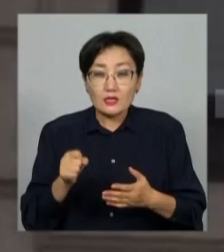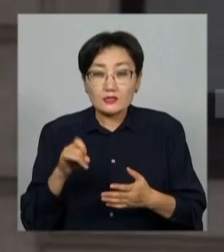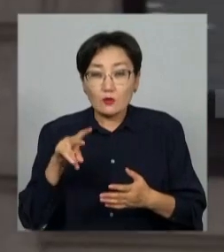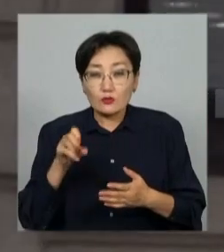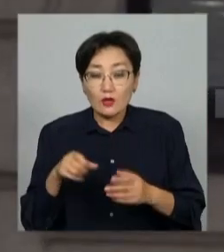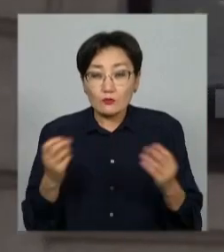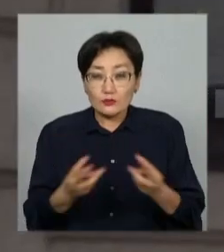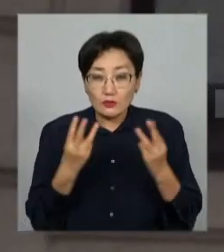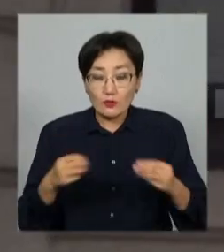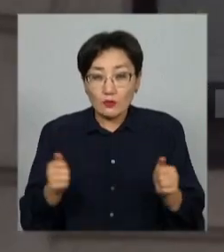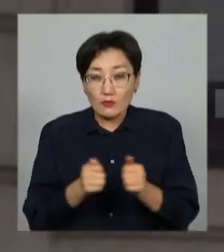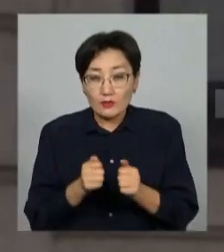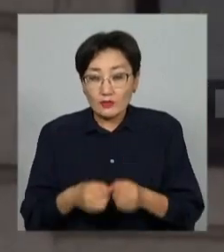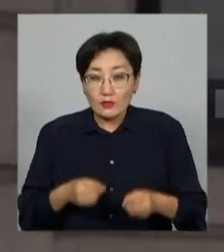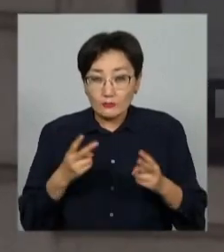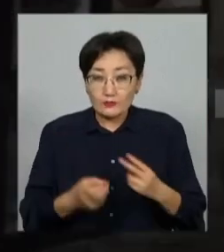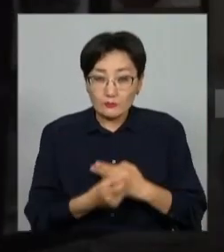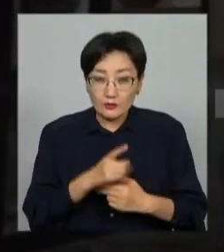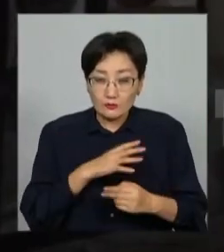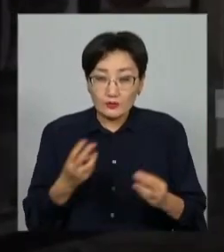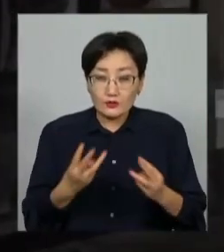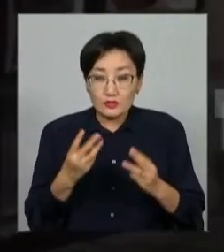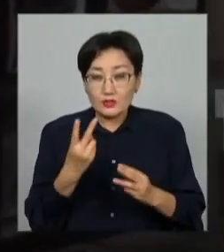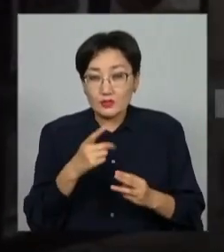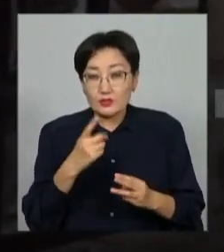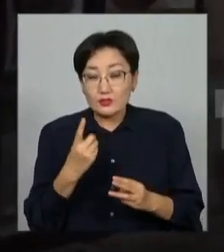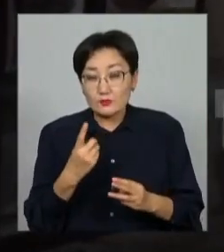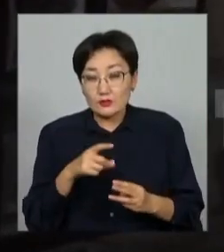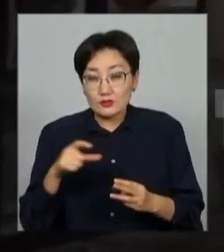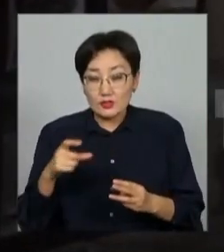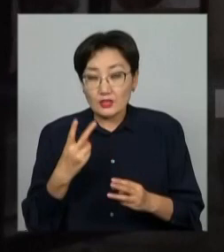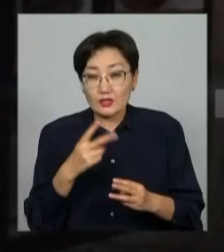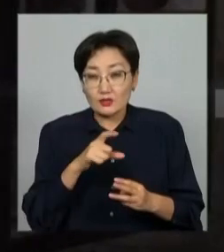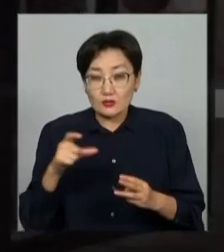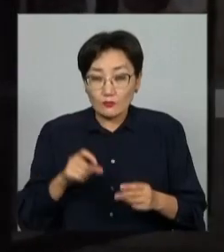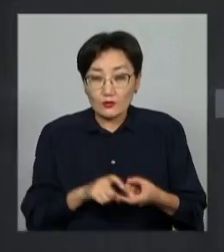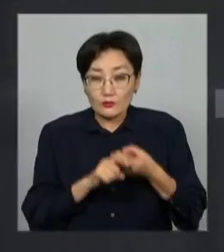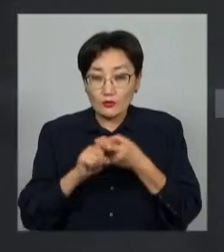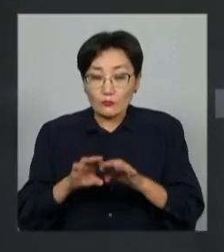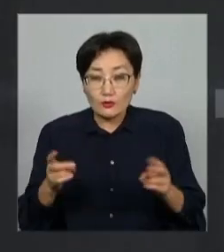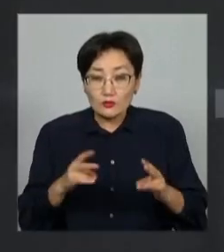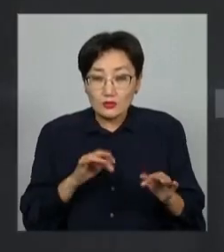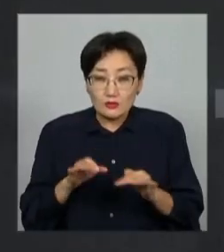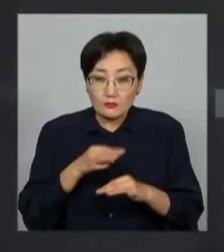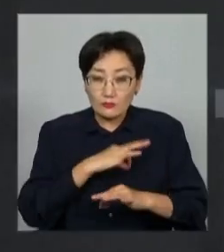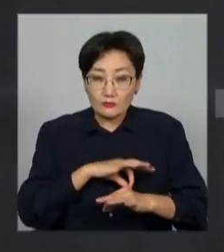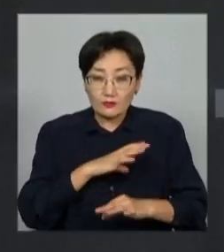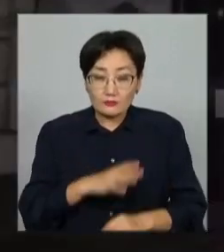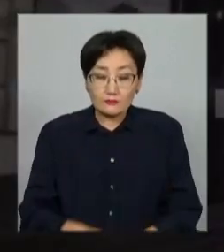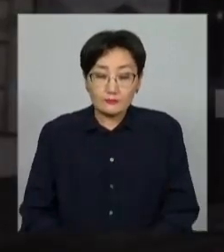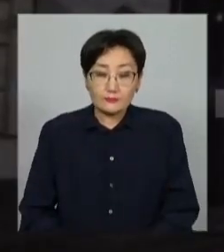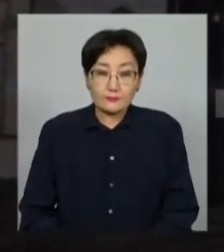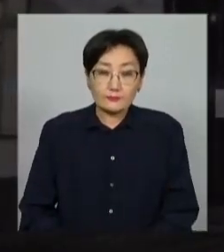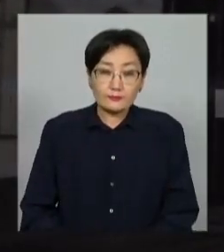өртеніп, маңайына қауіп тудырған. Қызыл жалының бірінші және екінші қабаттарға өтіп кетпеуі үшін тиісті шаралар қолданды. Оразай